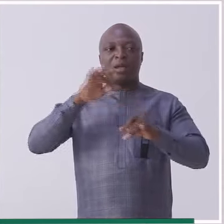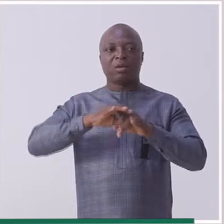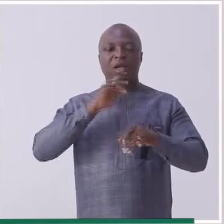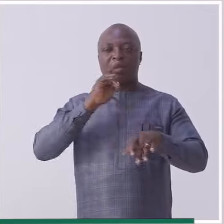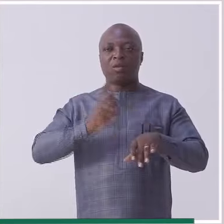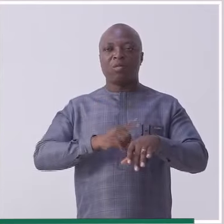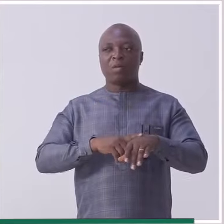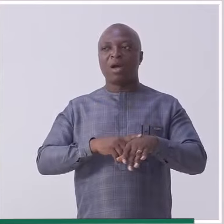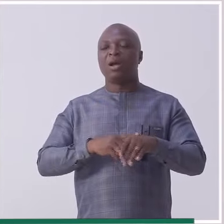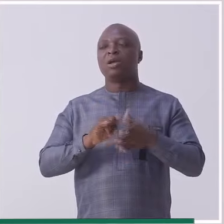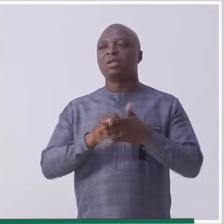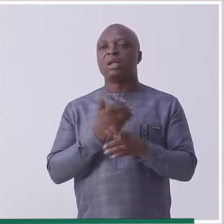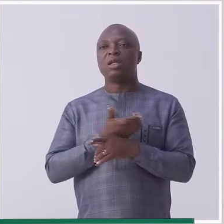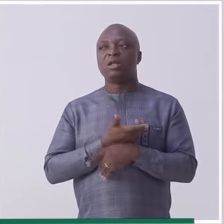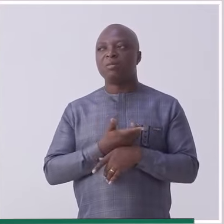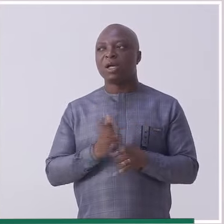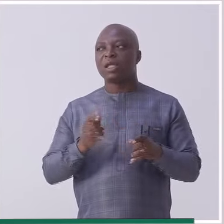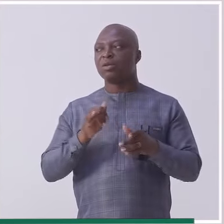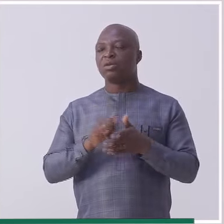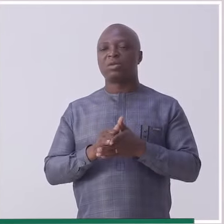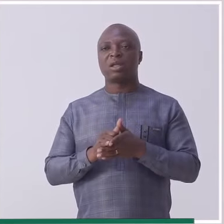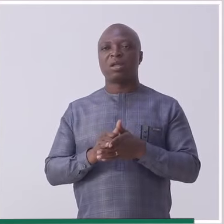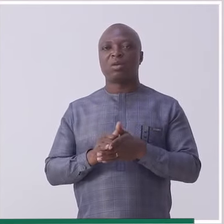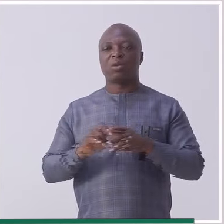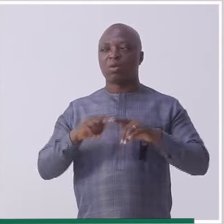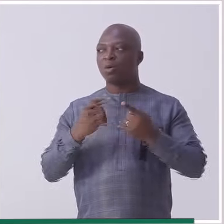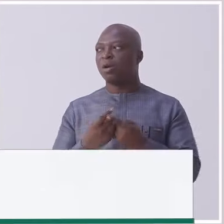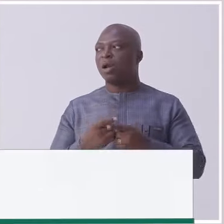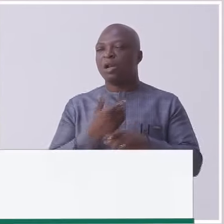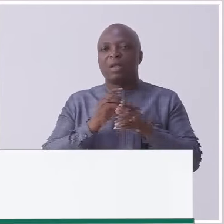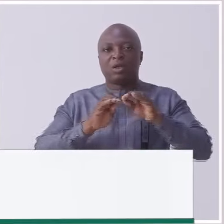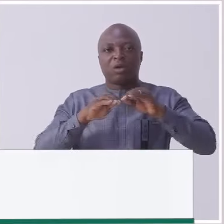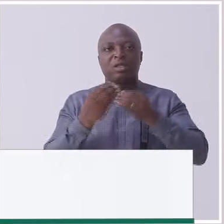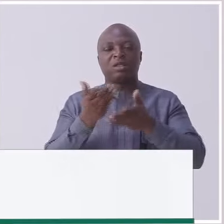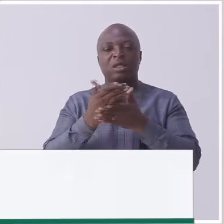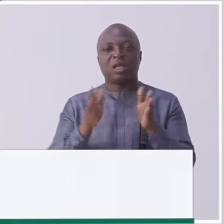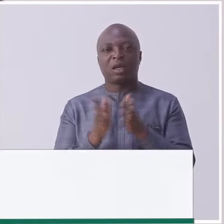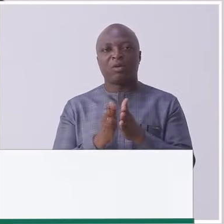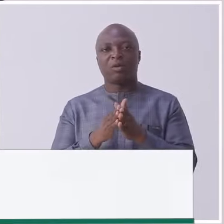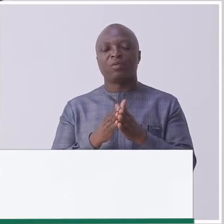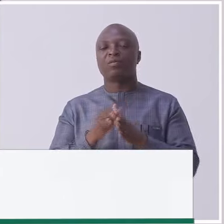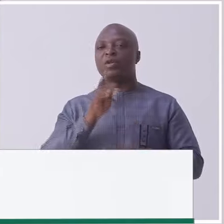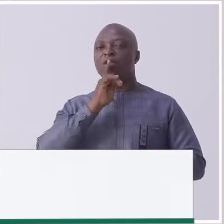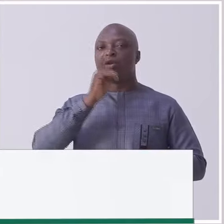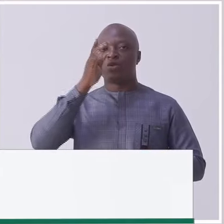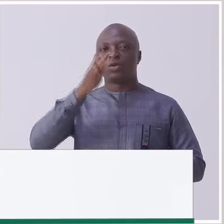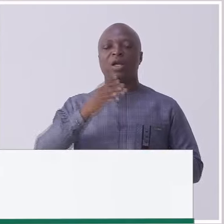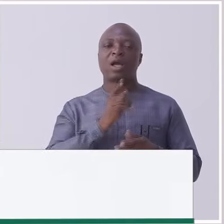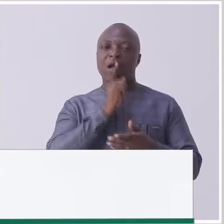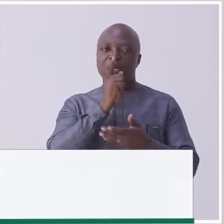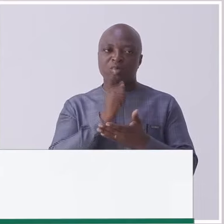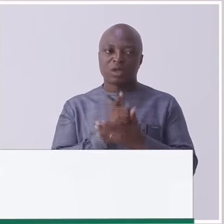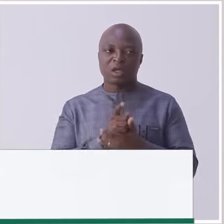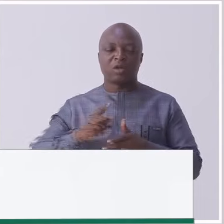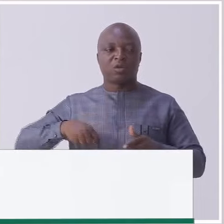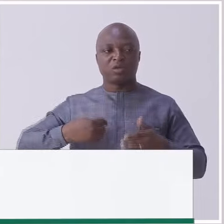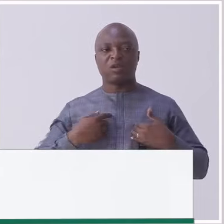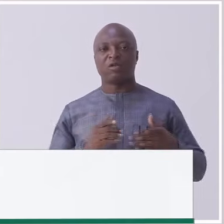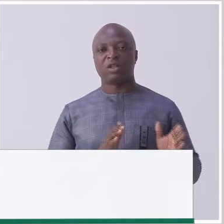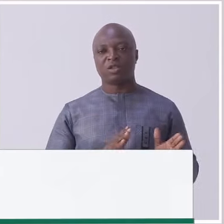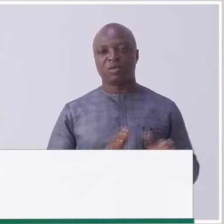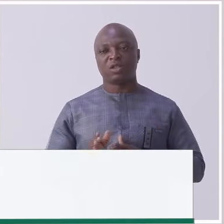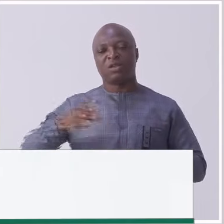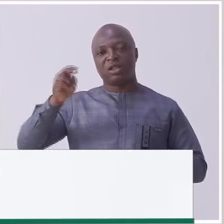un moment où la liberté de circulation, la liberté d'organiser des réunions sera assurée. Nous avons les